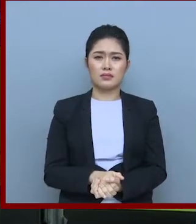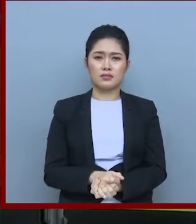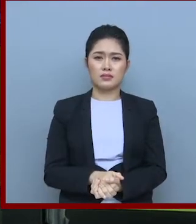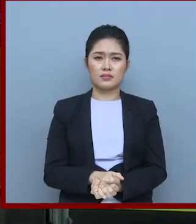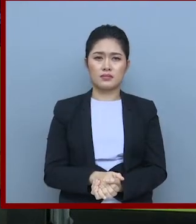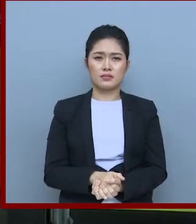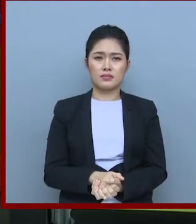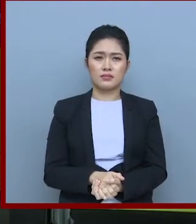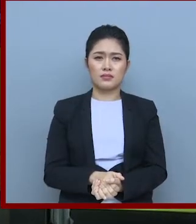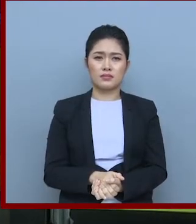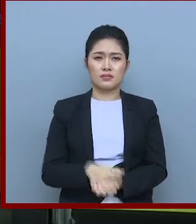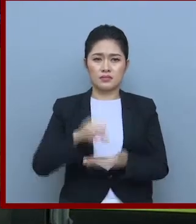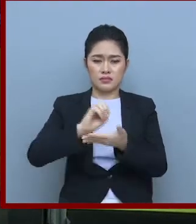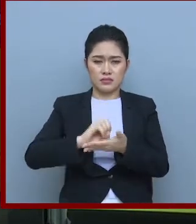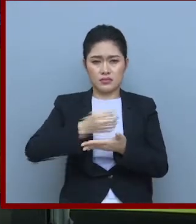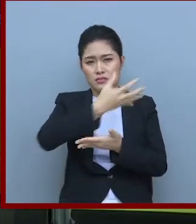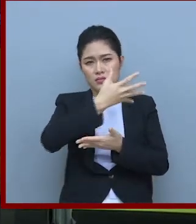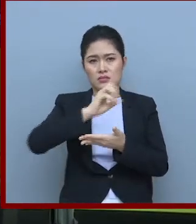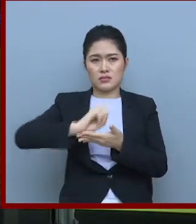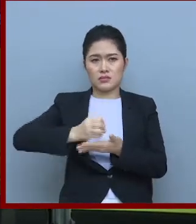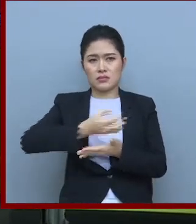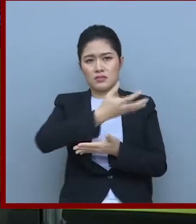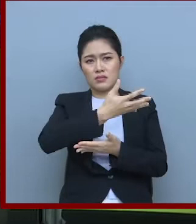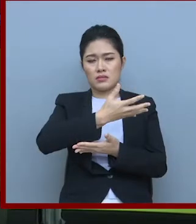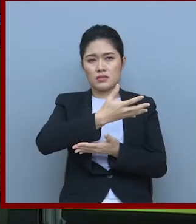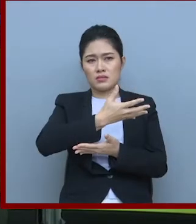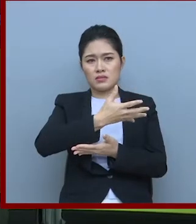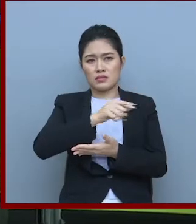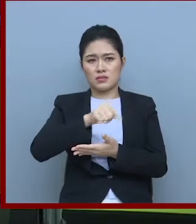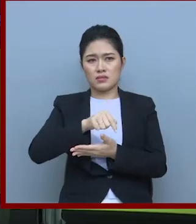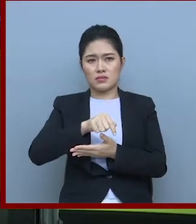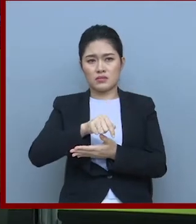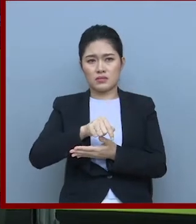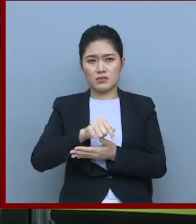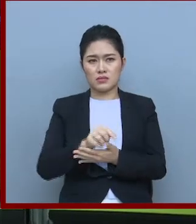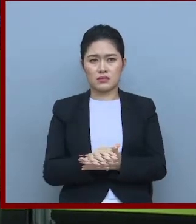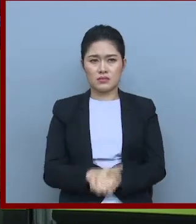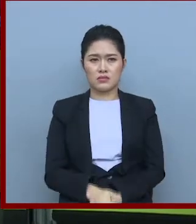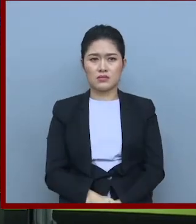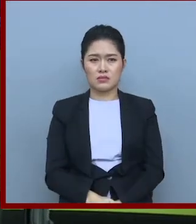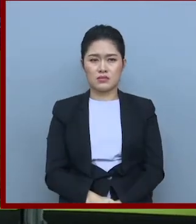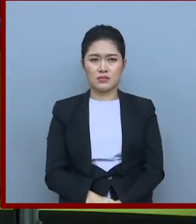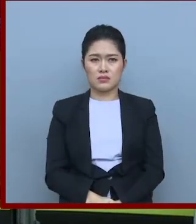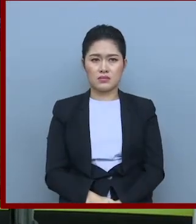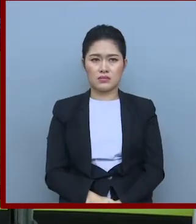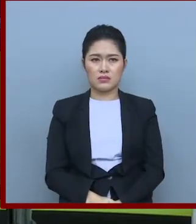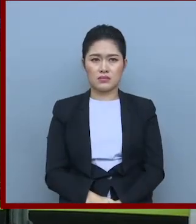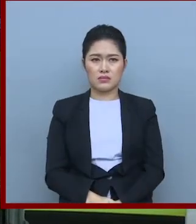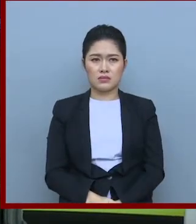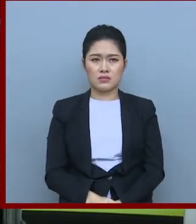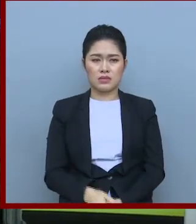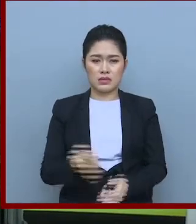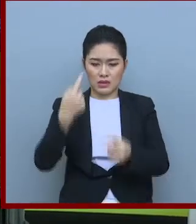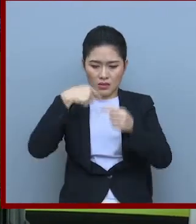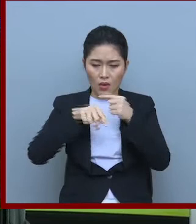ออันนี้เป็นจะแสดงค่าออกทางซีเรียลนะครับ เดี๋ยวเราจะต้อง